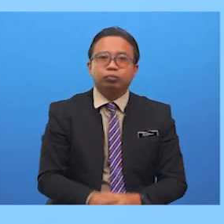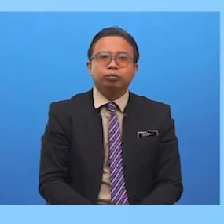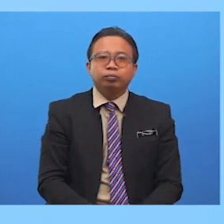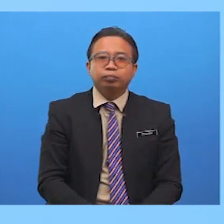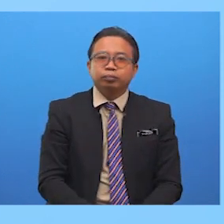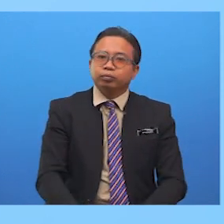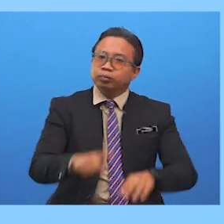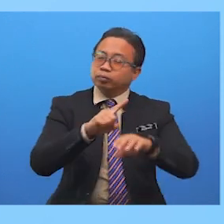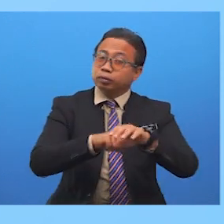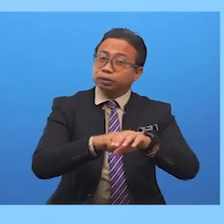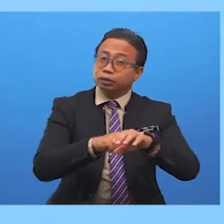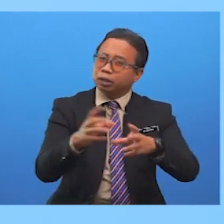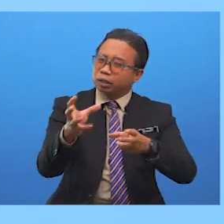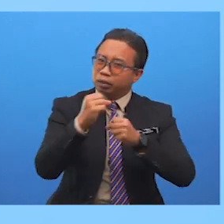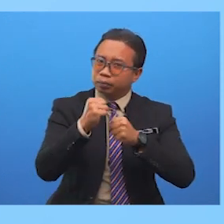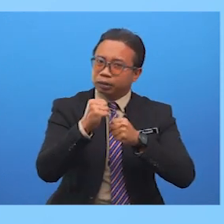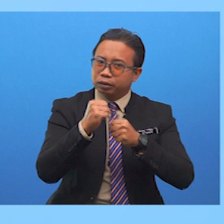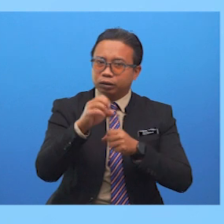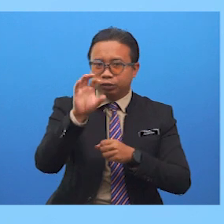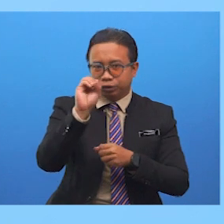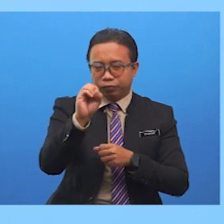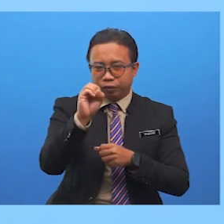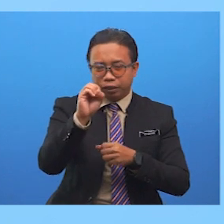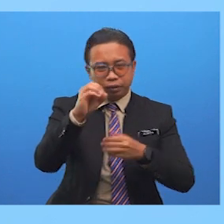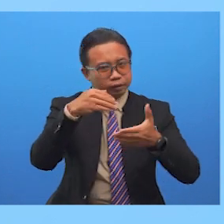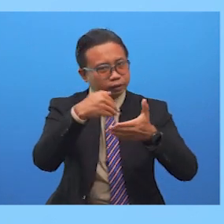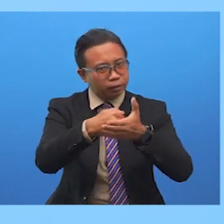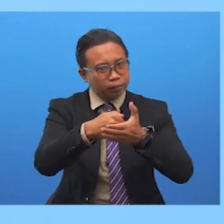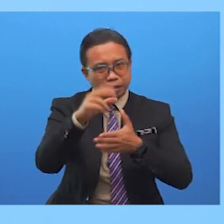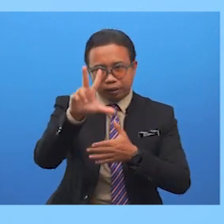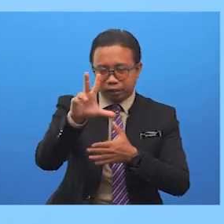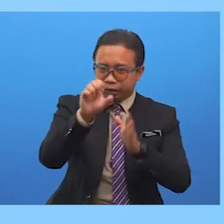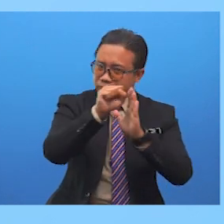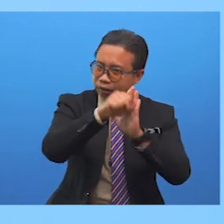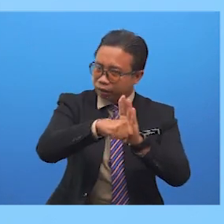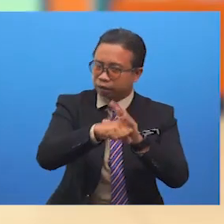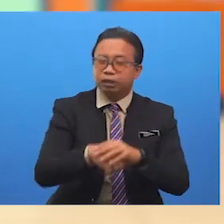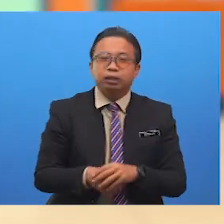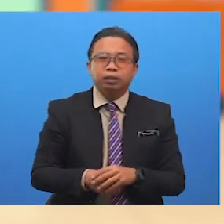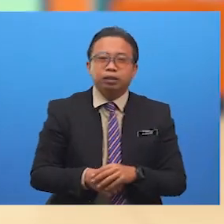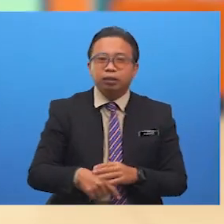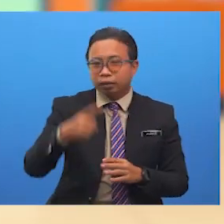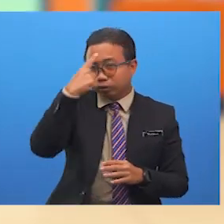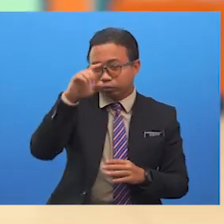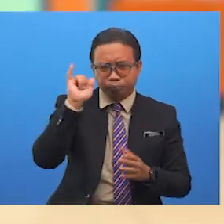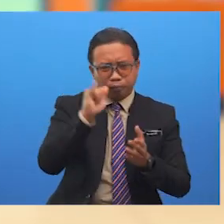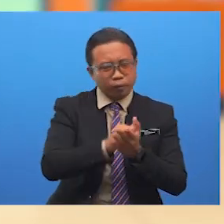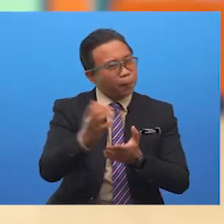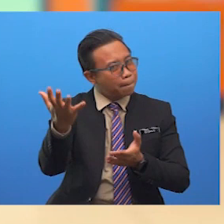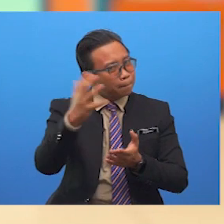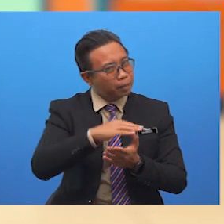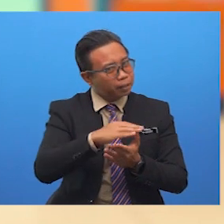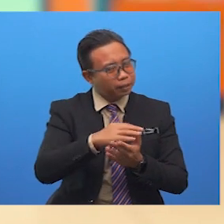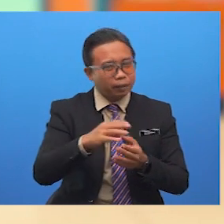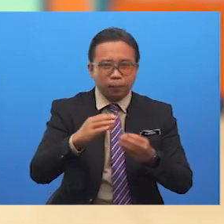mousse yang terlibat adalah sifat hingga tiga saat untuk itu Mari kita